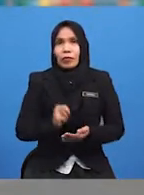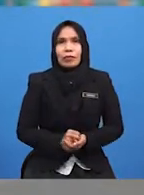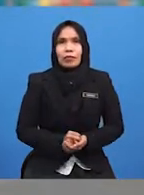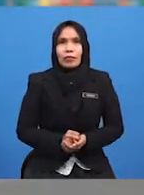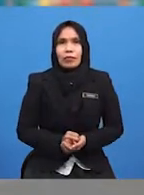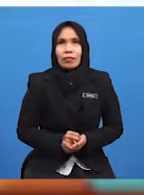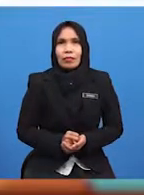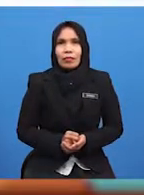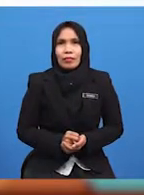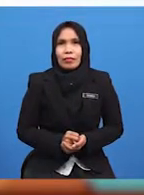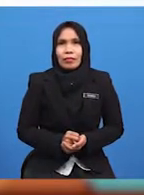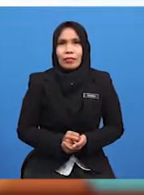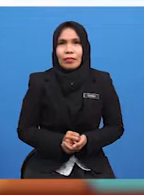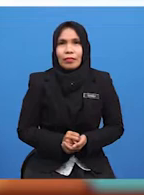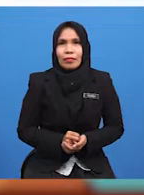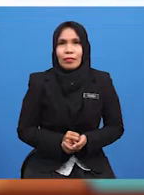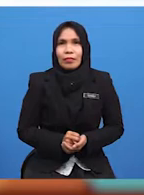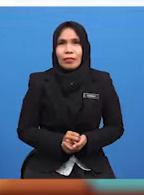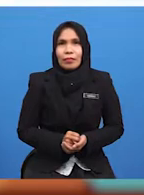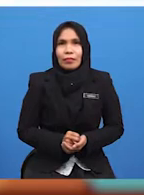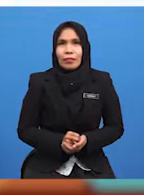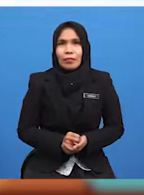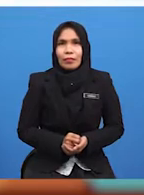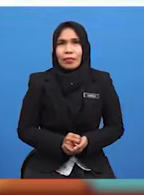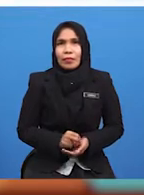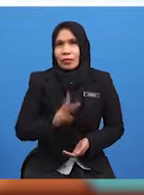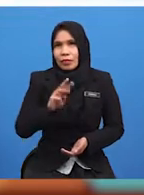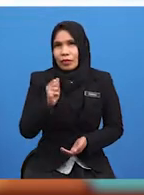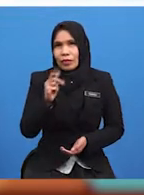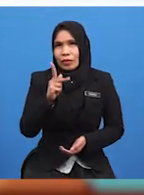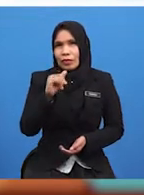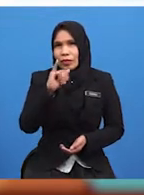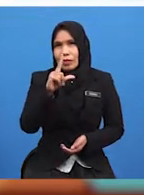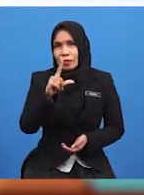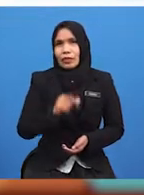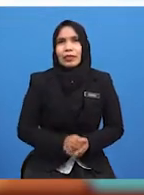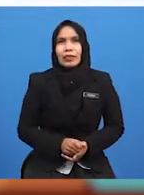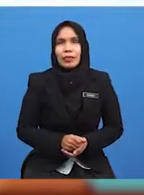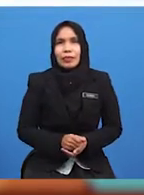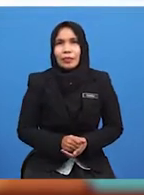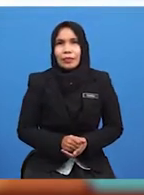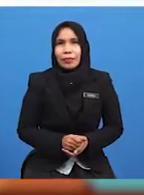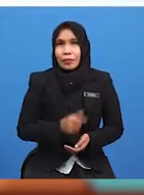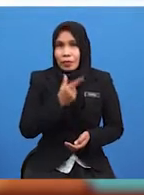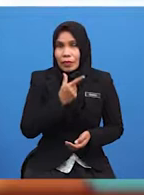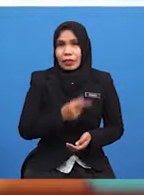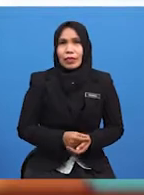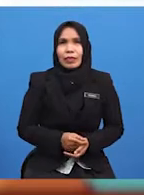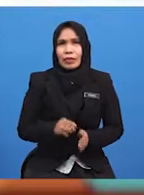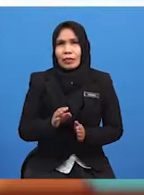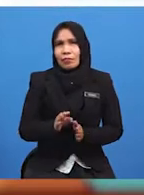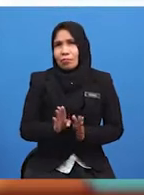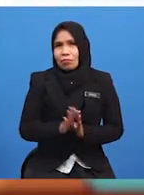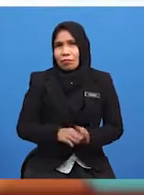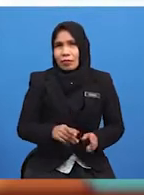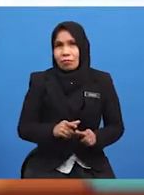British dipahami murid-murid wakil British ini berbeza peranannya berbanding residen wakil